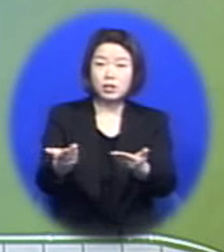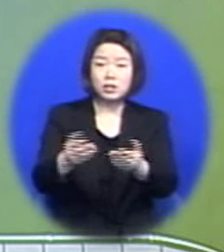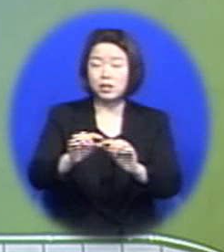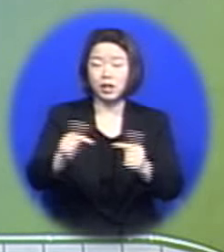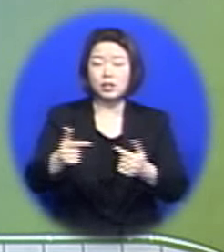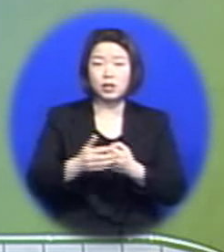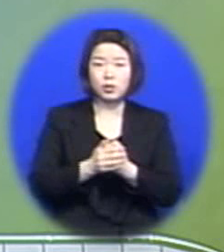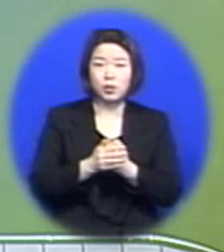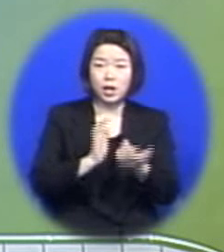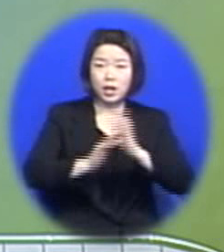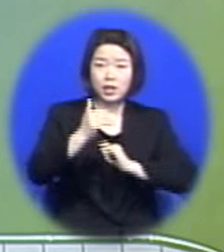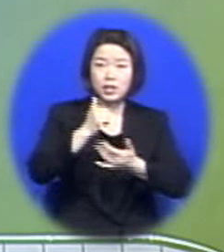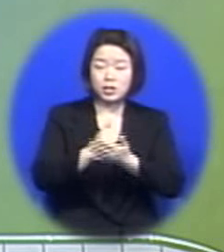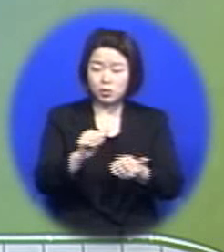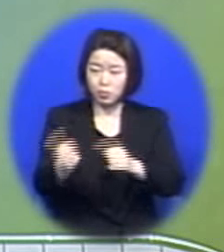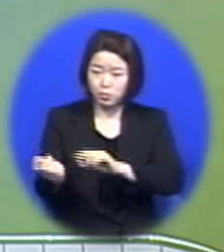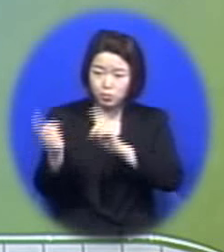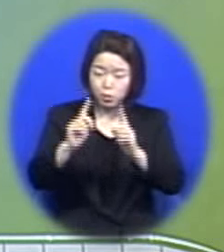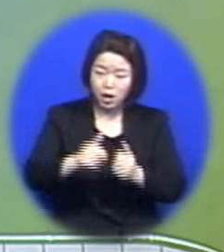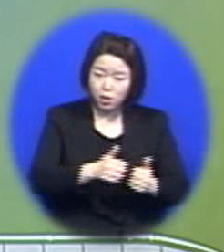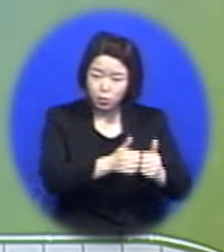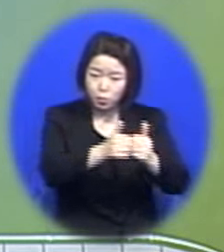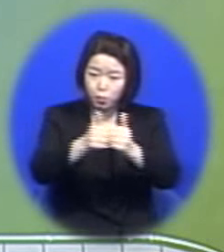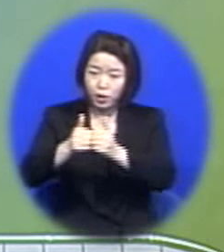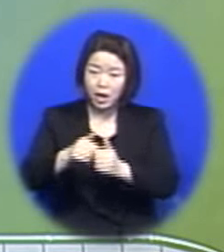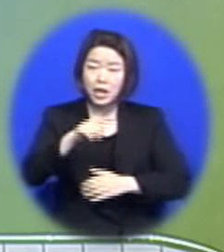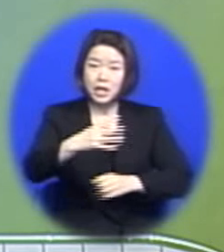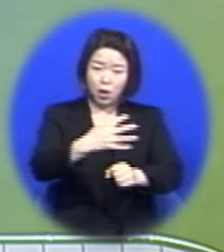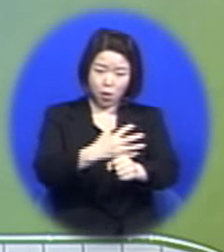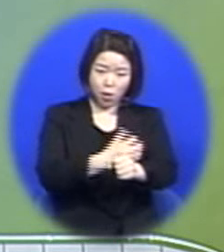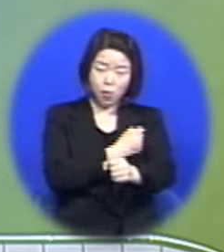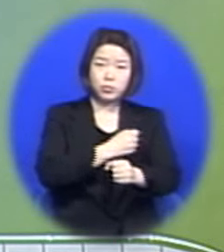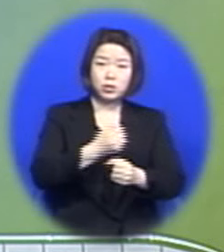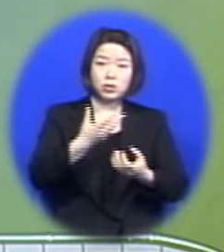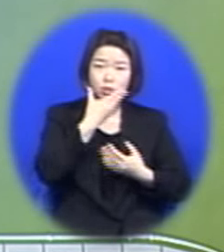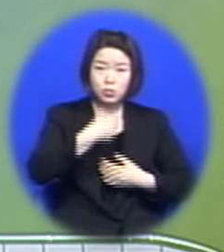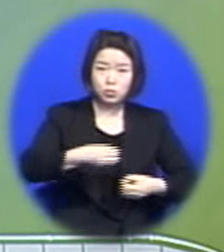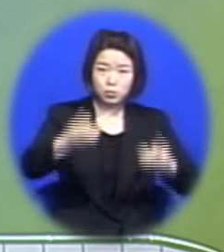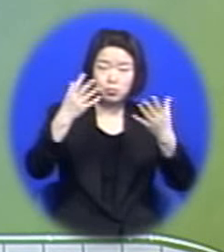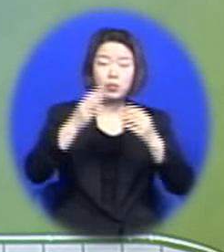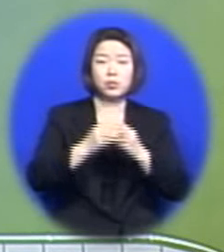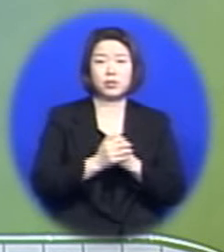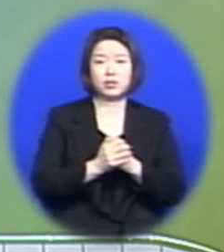아니, 예수님과 부활하신 주님과 동행하는 이 엄청난 축복을